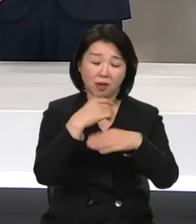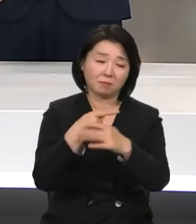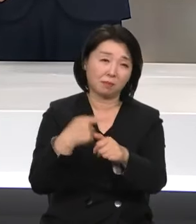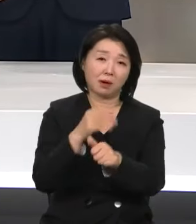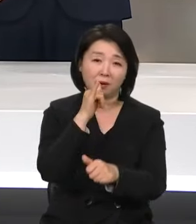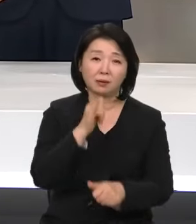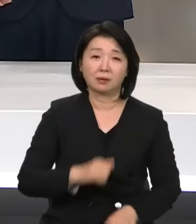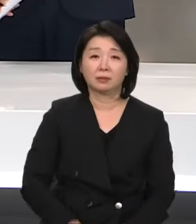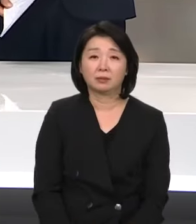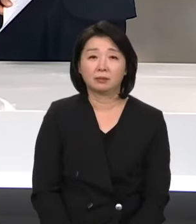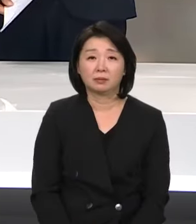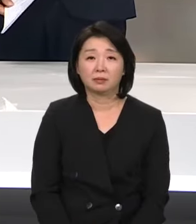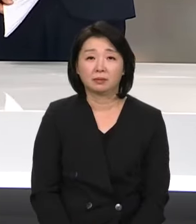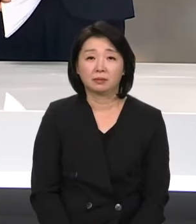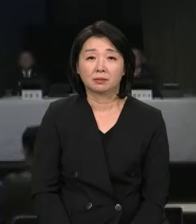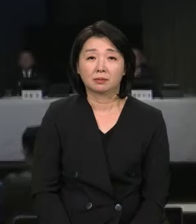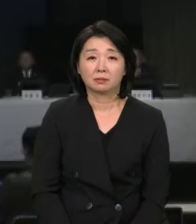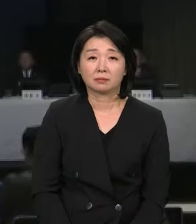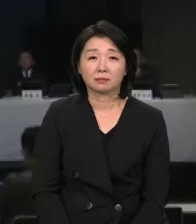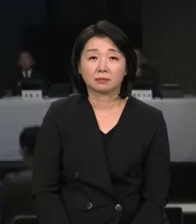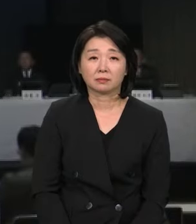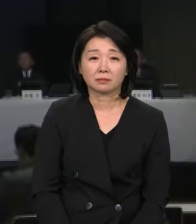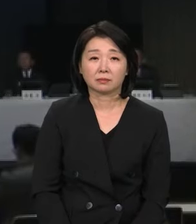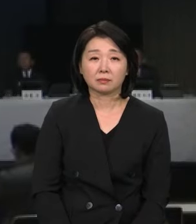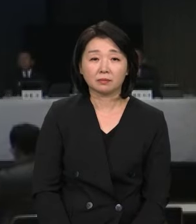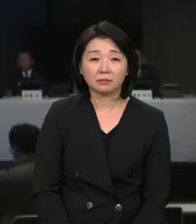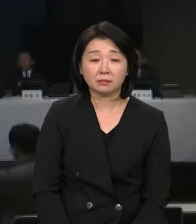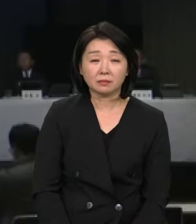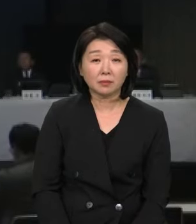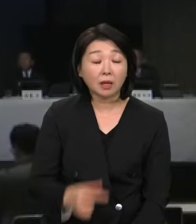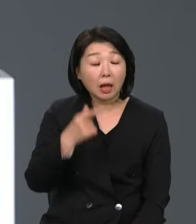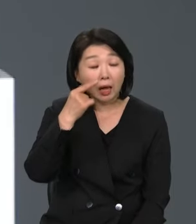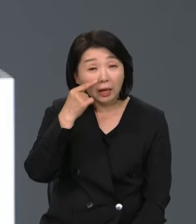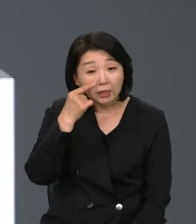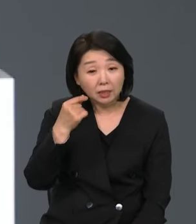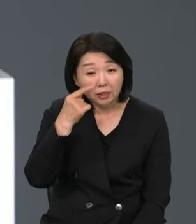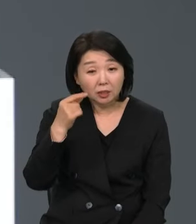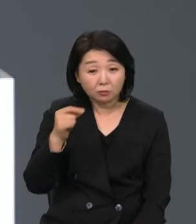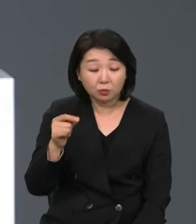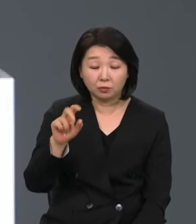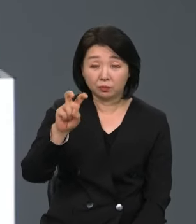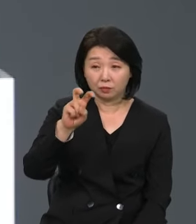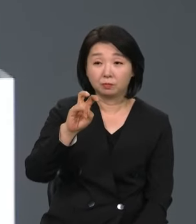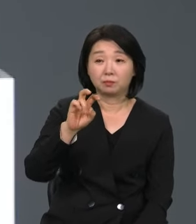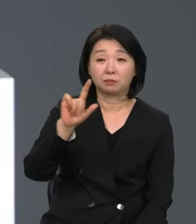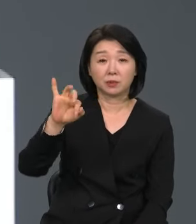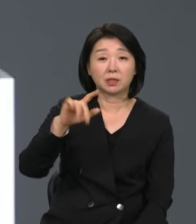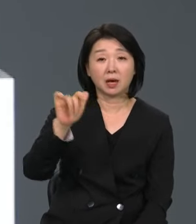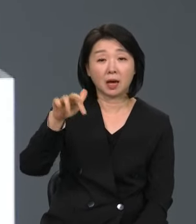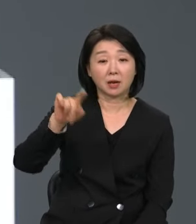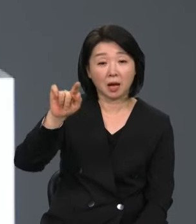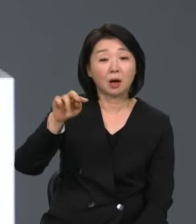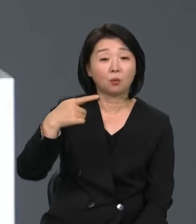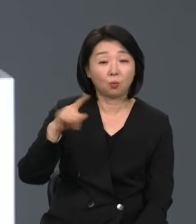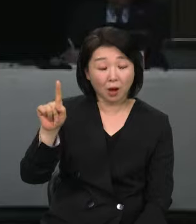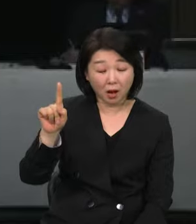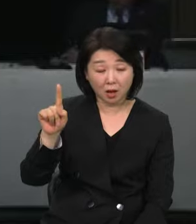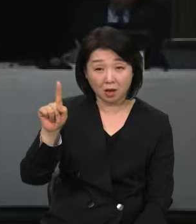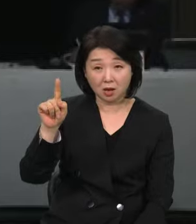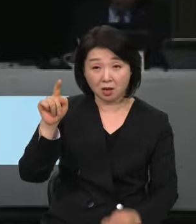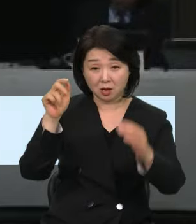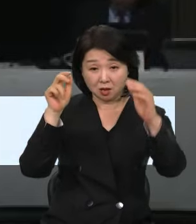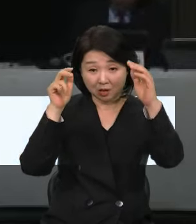윤세민 기자입니다 일본 소프트뱅크의 미야카와 주니치 최고 경영자는 오늘 라인